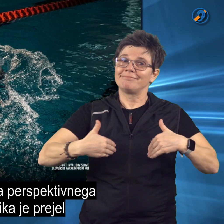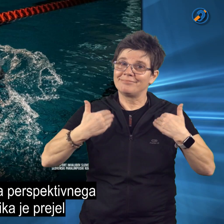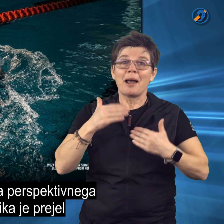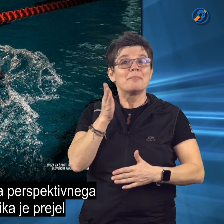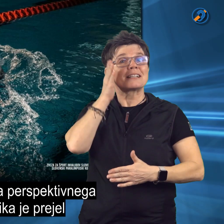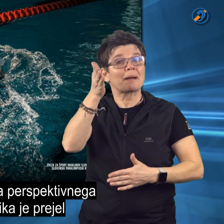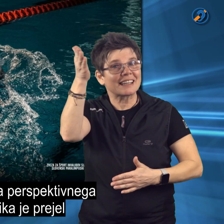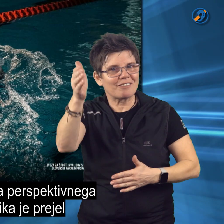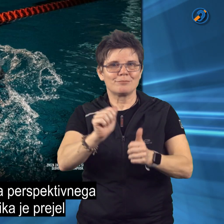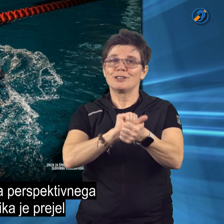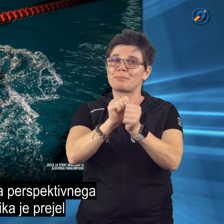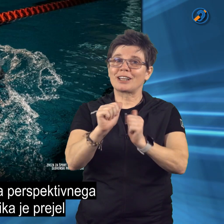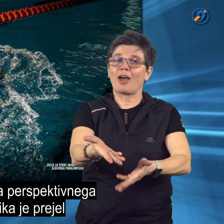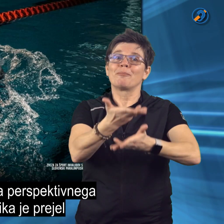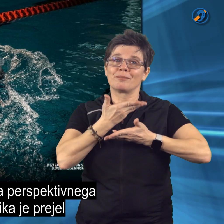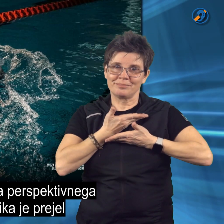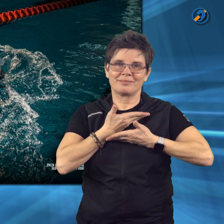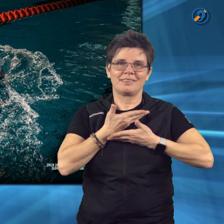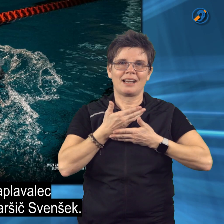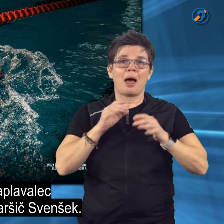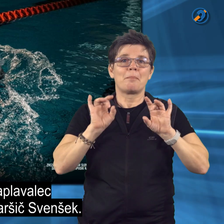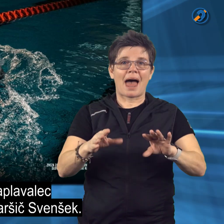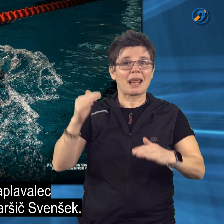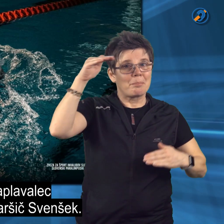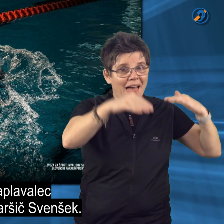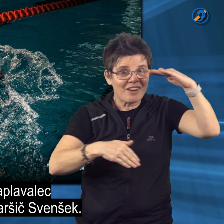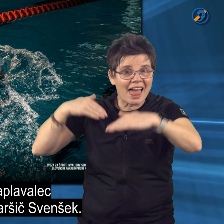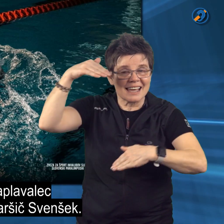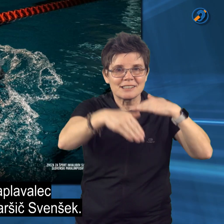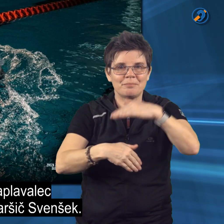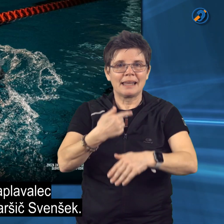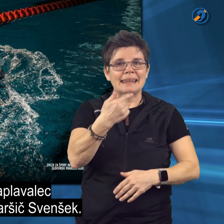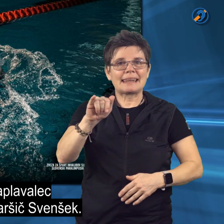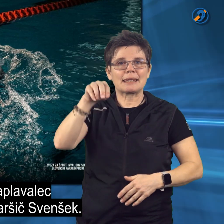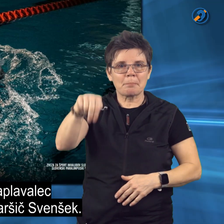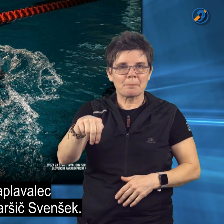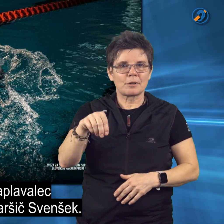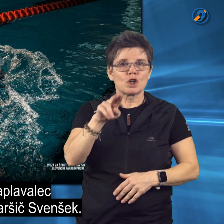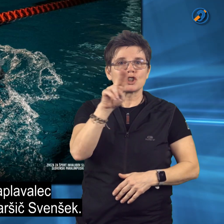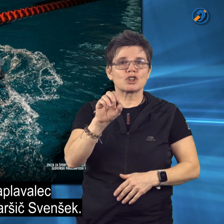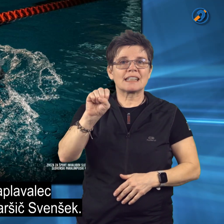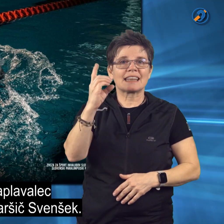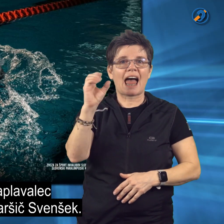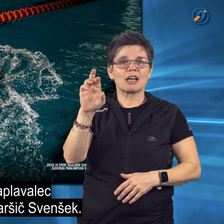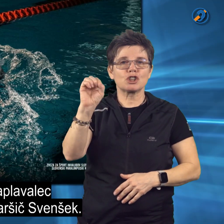Priznanje za perspektivnega športnika je prejel paraplavalec Tim Žnidaršič Svenšek.